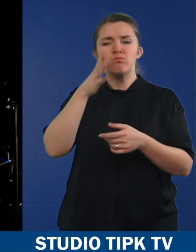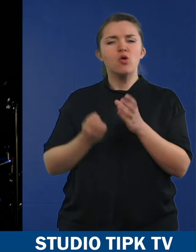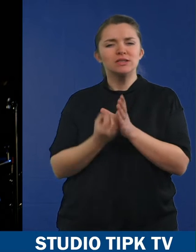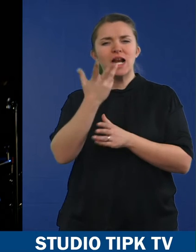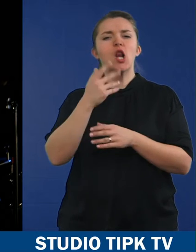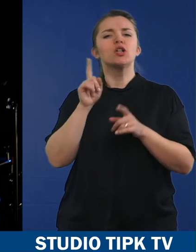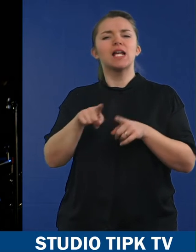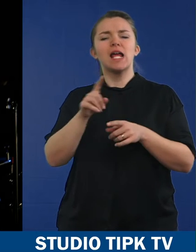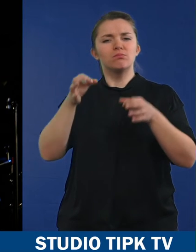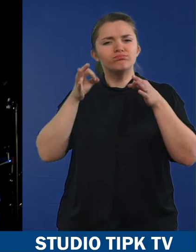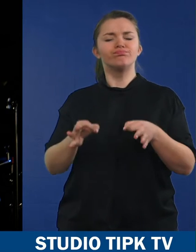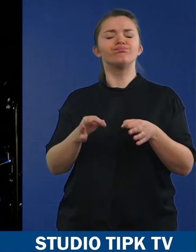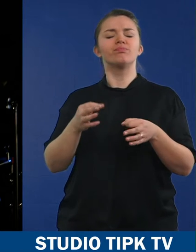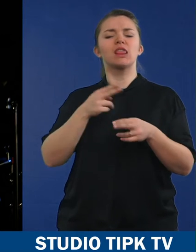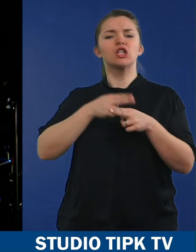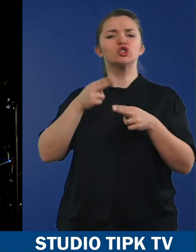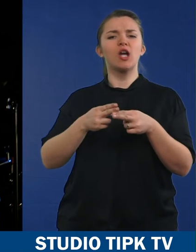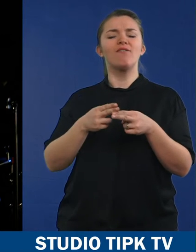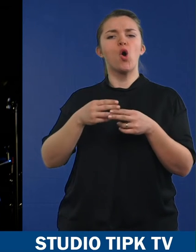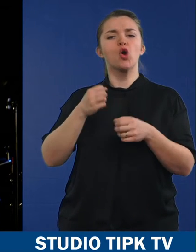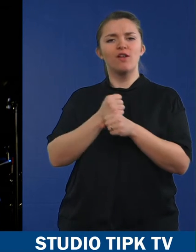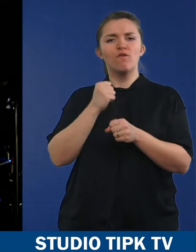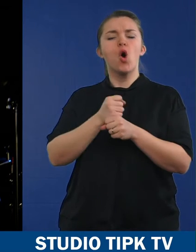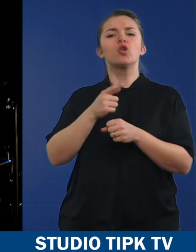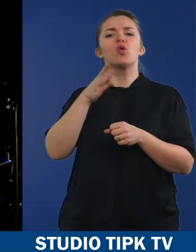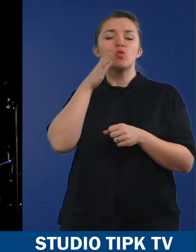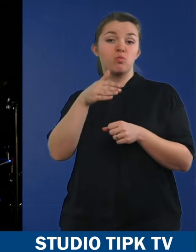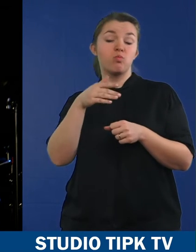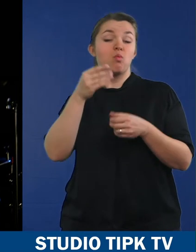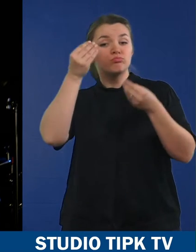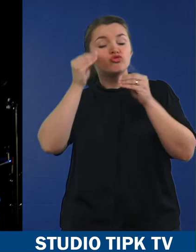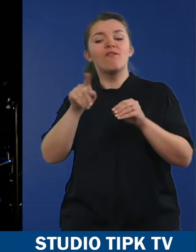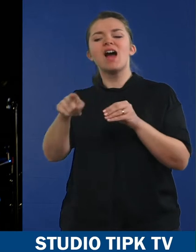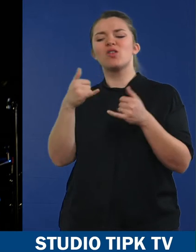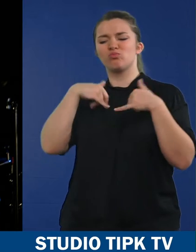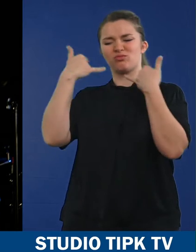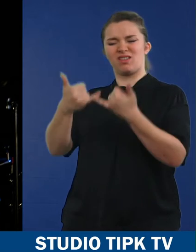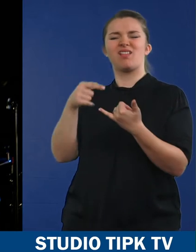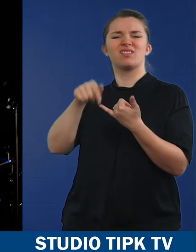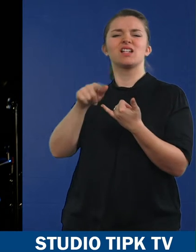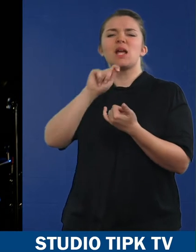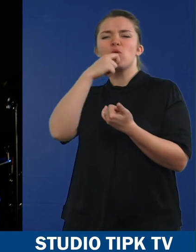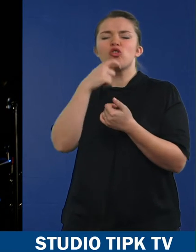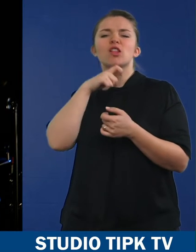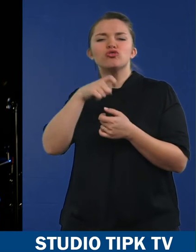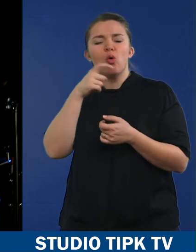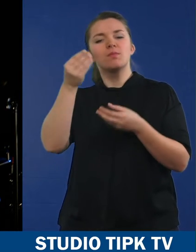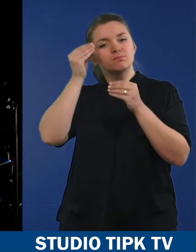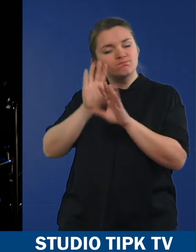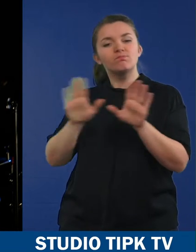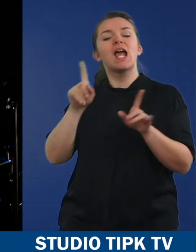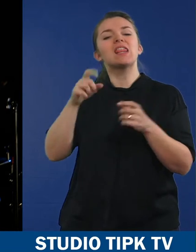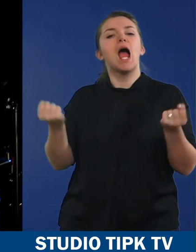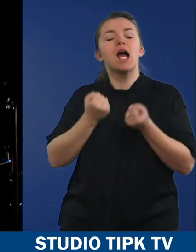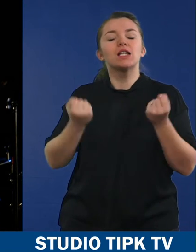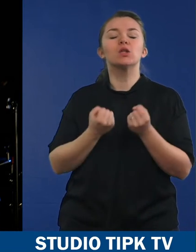državotvornost pokazala s spoštljivim obravnavanjem doslej zamolčanih zgodb in aktivnim ustvarjanjem ustreznih